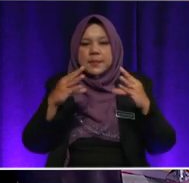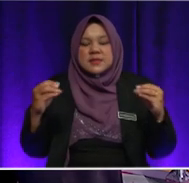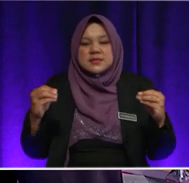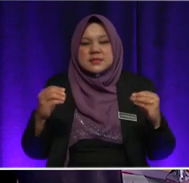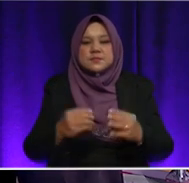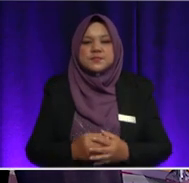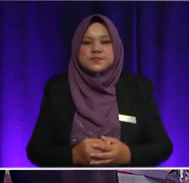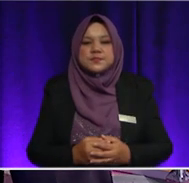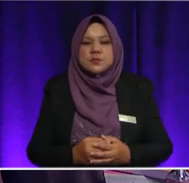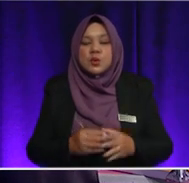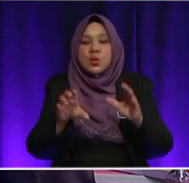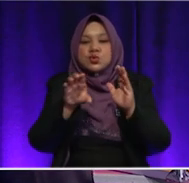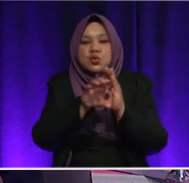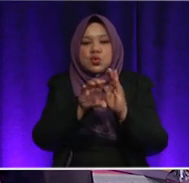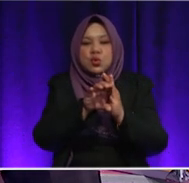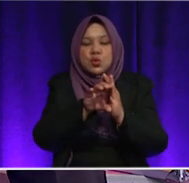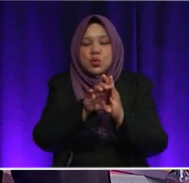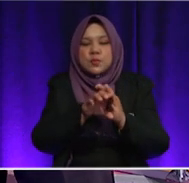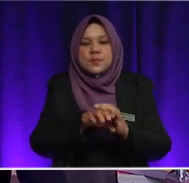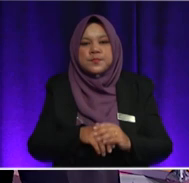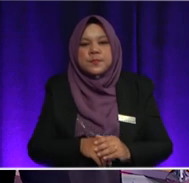gunakan sebagai contoh